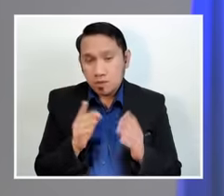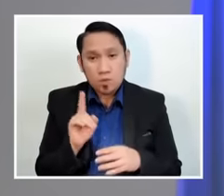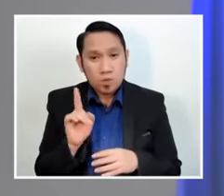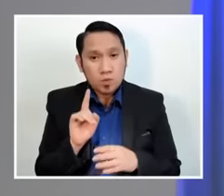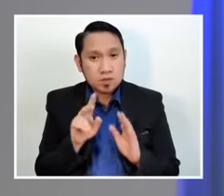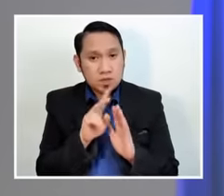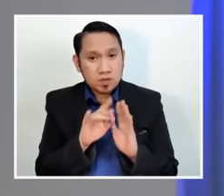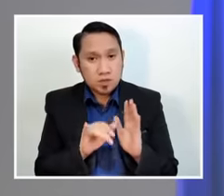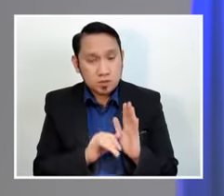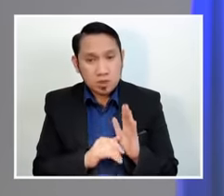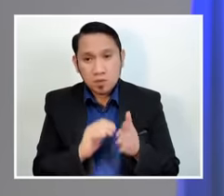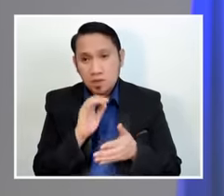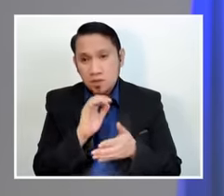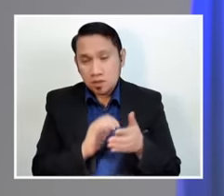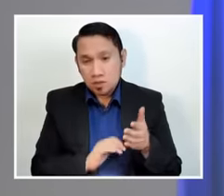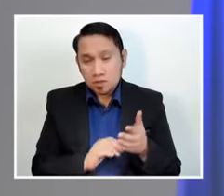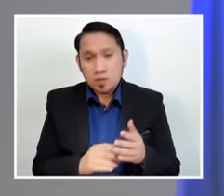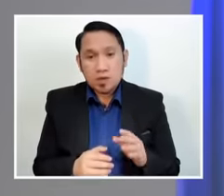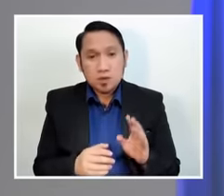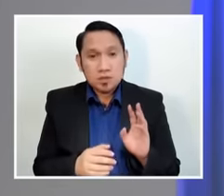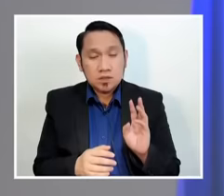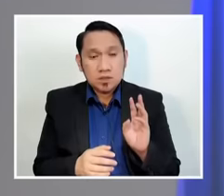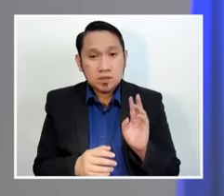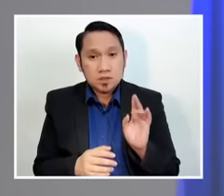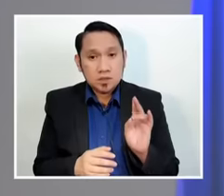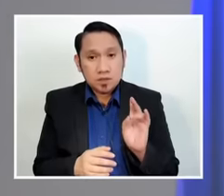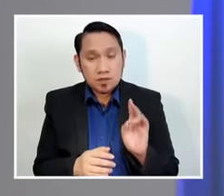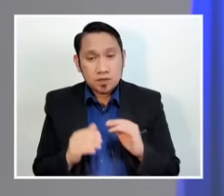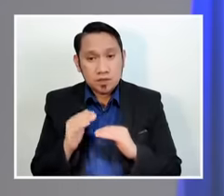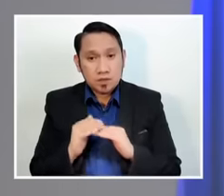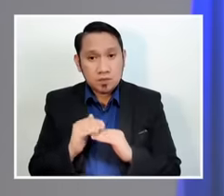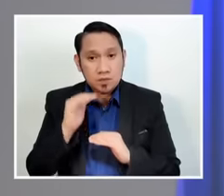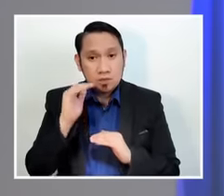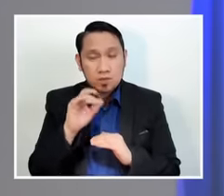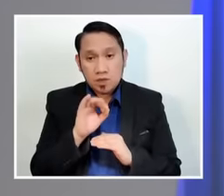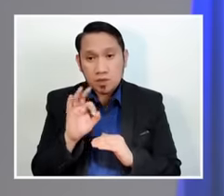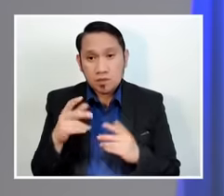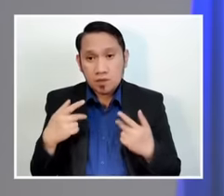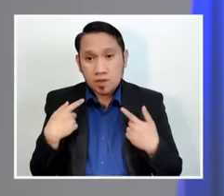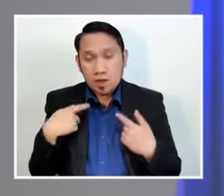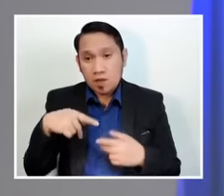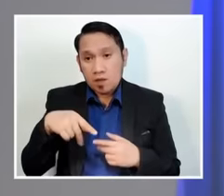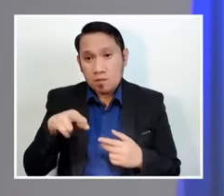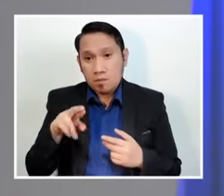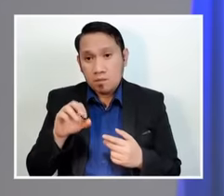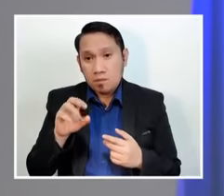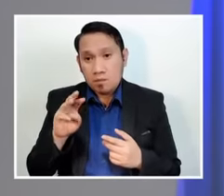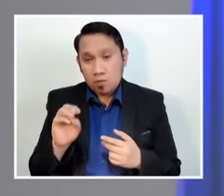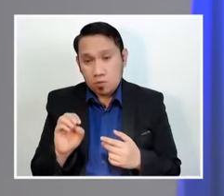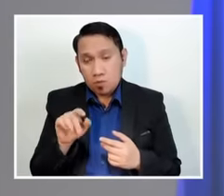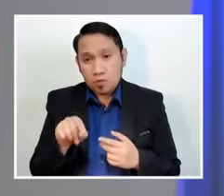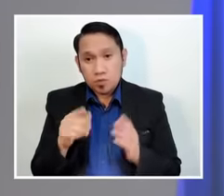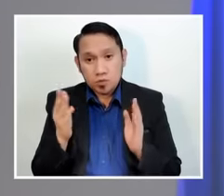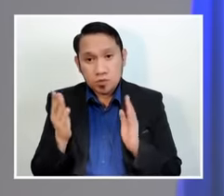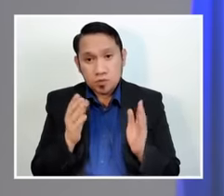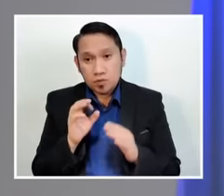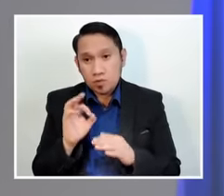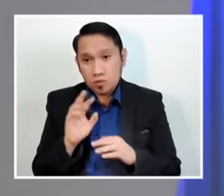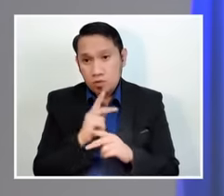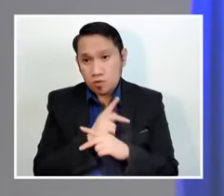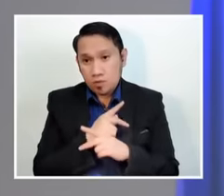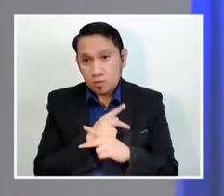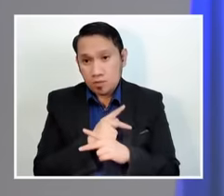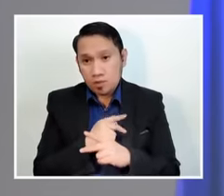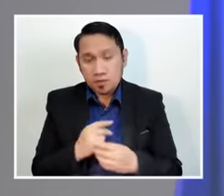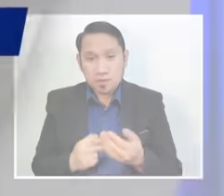sa diskwento ng mga edad 60 pataas kung may promo ang isang serbisyo o produkto. Nagpapatrol, Alvin